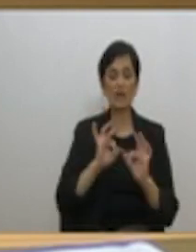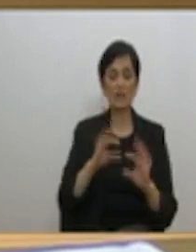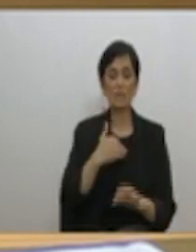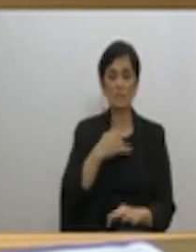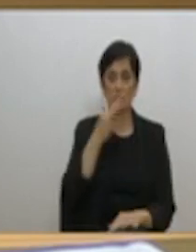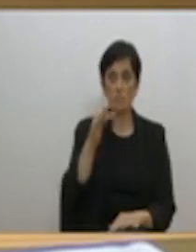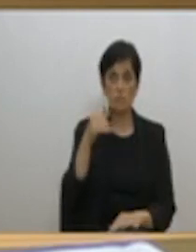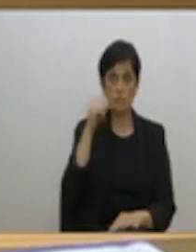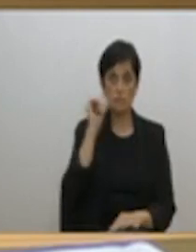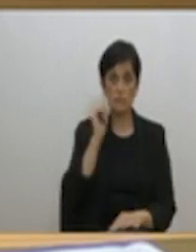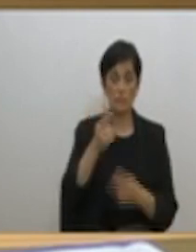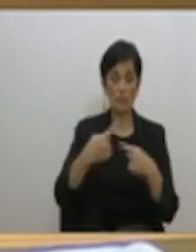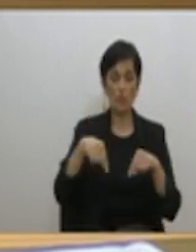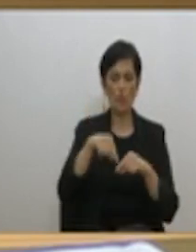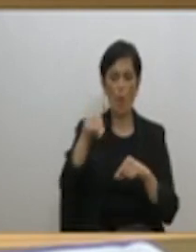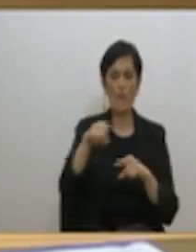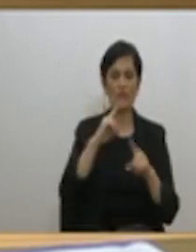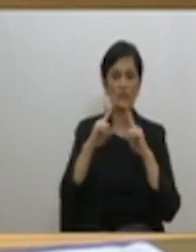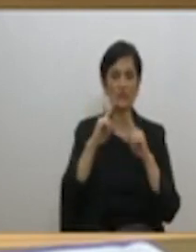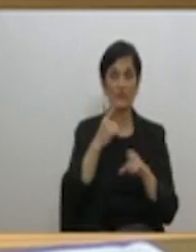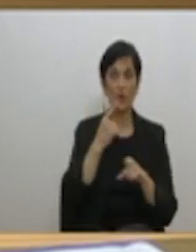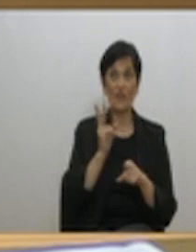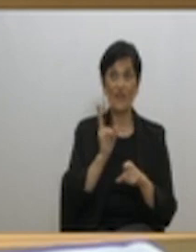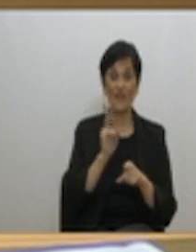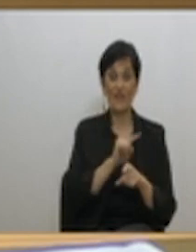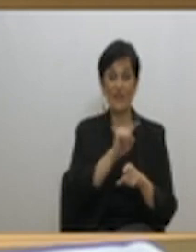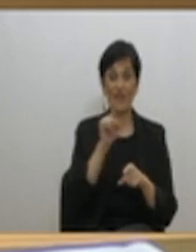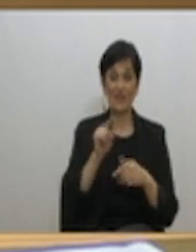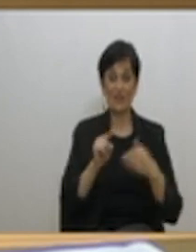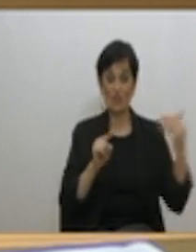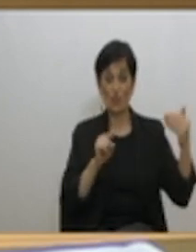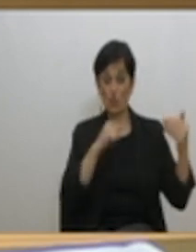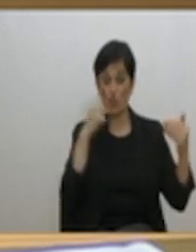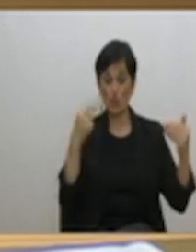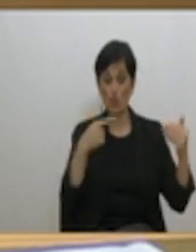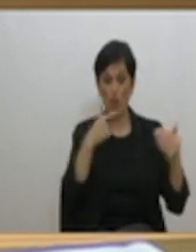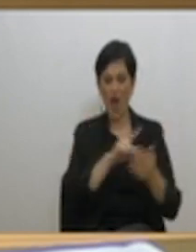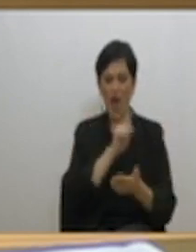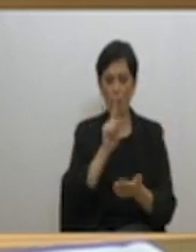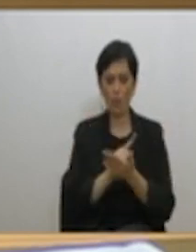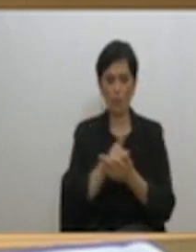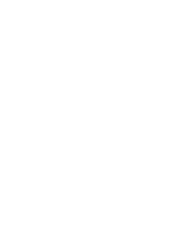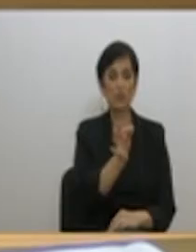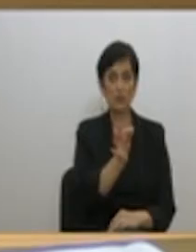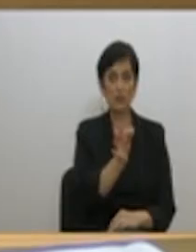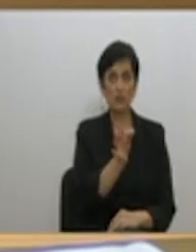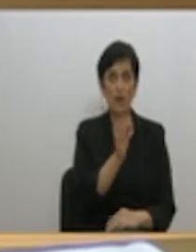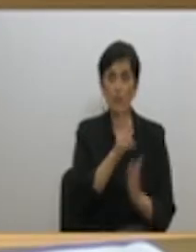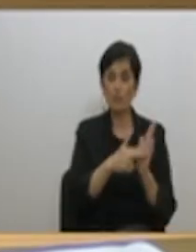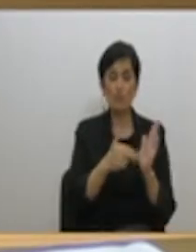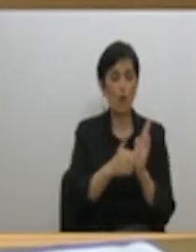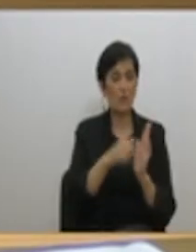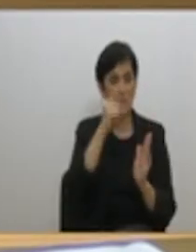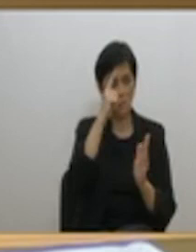გამოვეხმაურო, რომელმაც გუშინ კომიტეტის ხმამაზე თქვა, რომ თუ ვინმე პრორუს დაუძახებს, აუცილებლად ცხვირპირს დაულეწავს. ოდიში